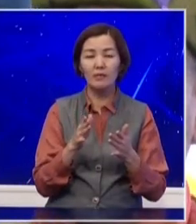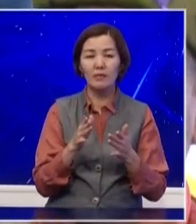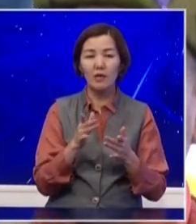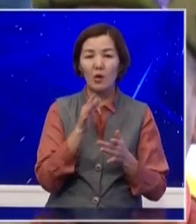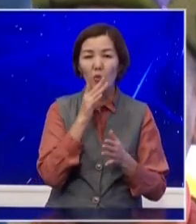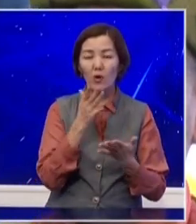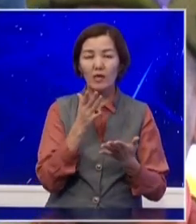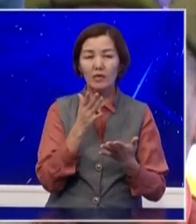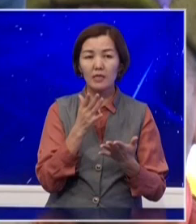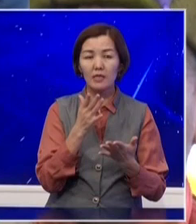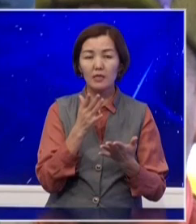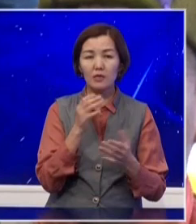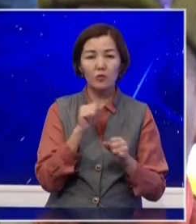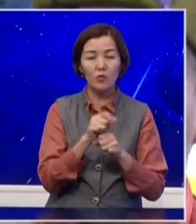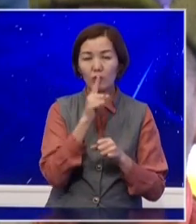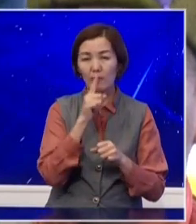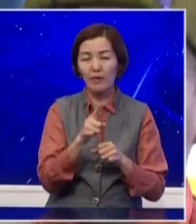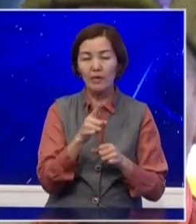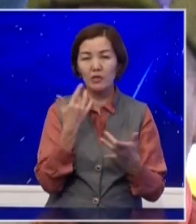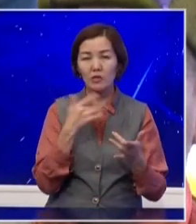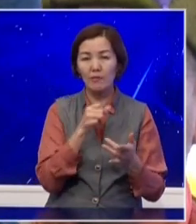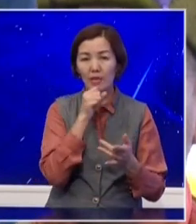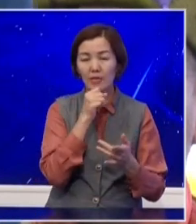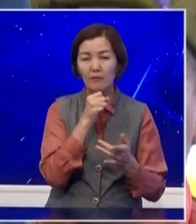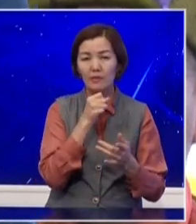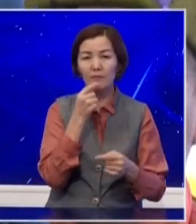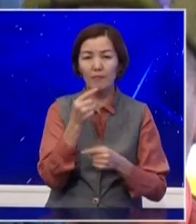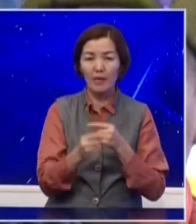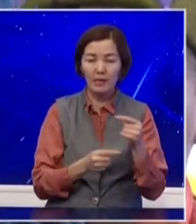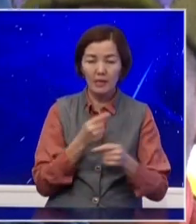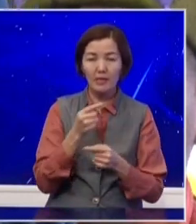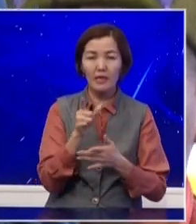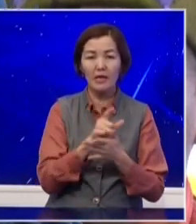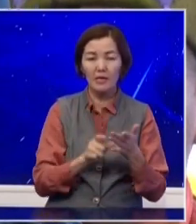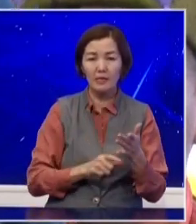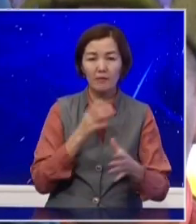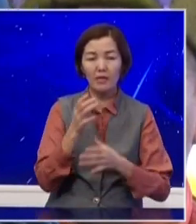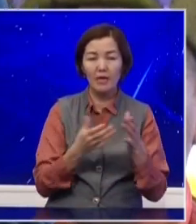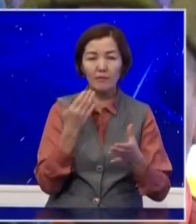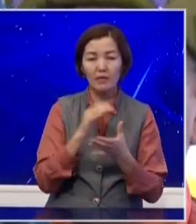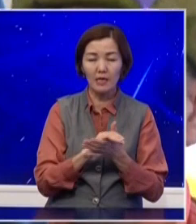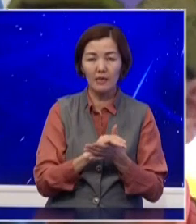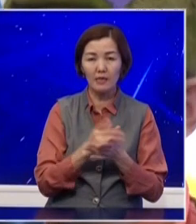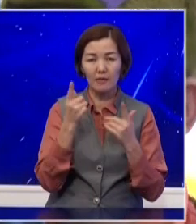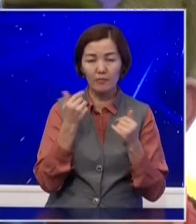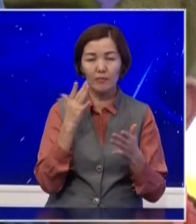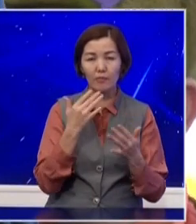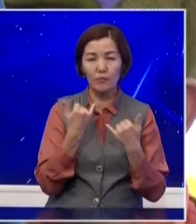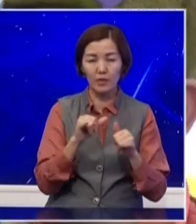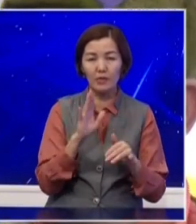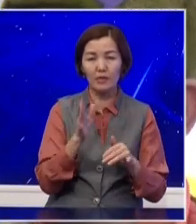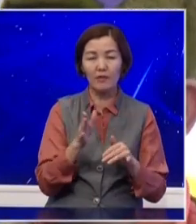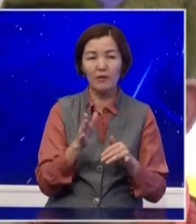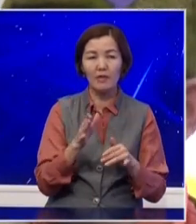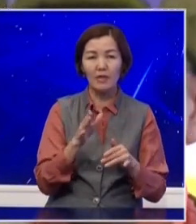уақыт керуені үш уақыт тоқтамай, Жамбыл атамыз ғаламат жырларымен әлемді, бүкіл ел жұртты таңдандыра береді.